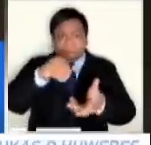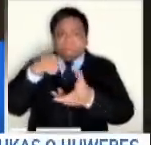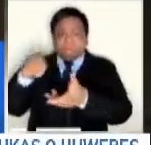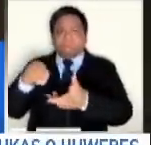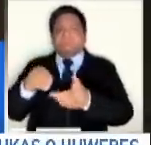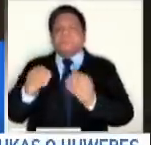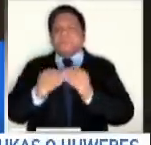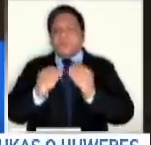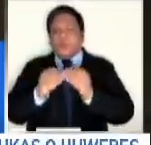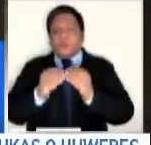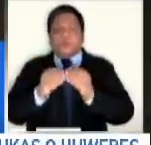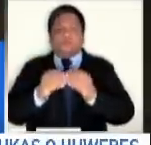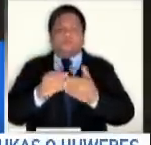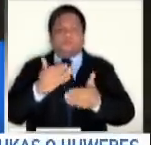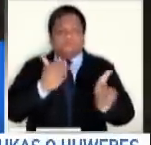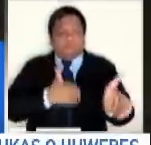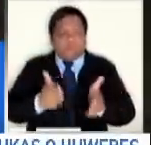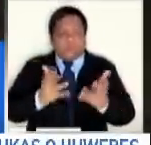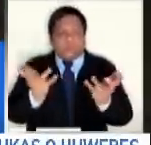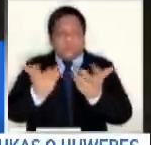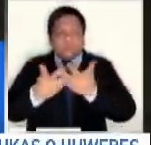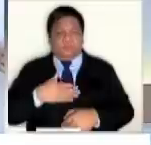ng tulong.